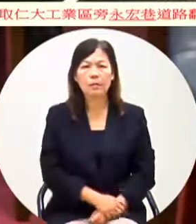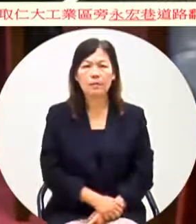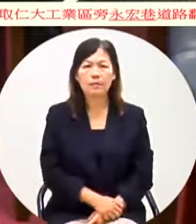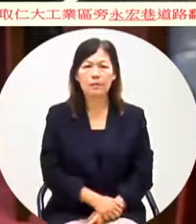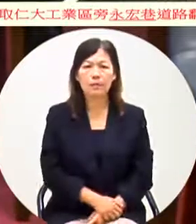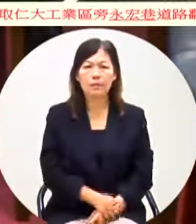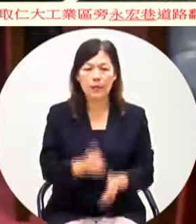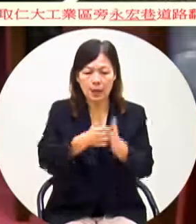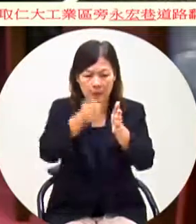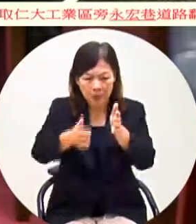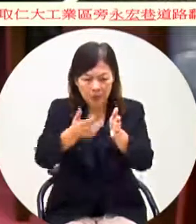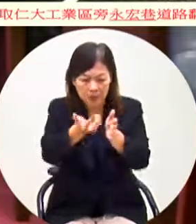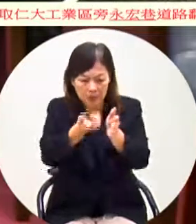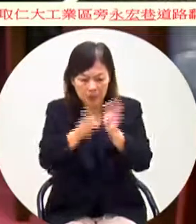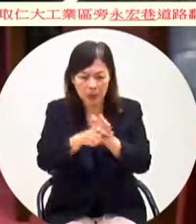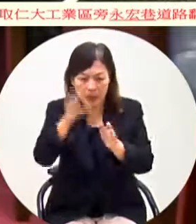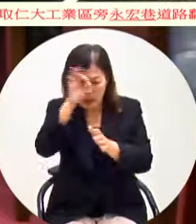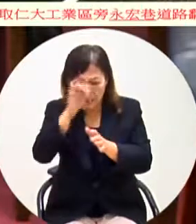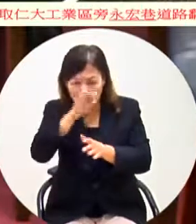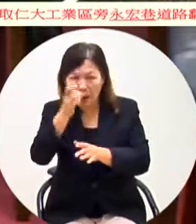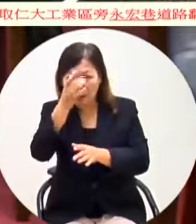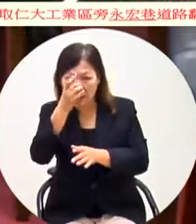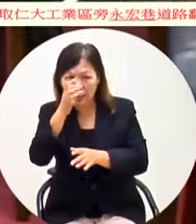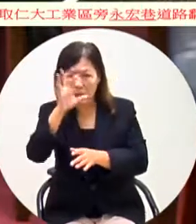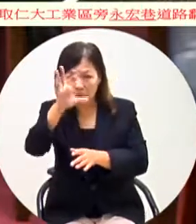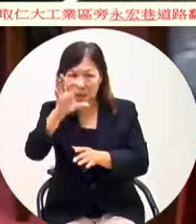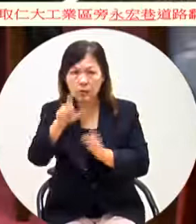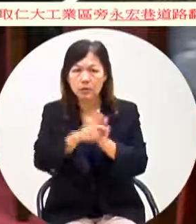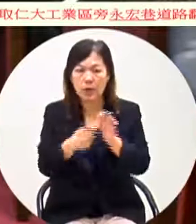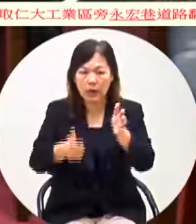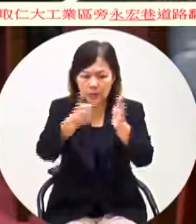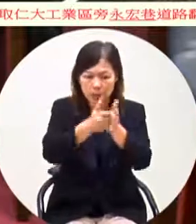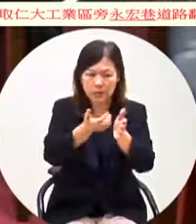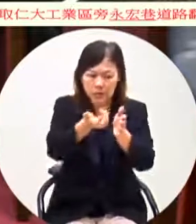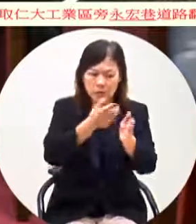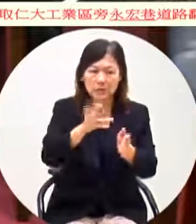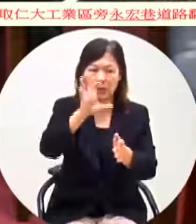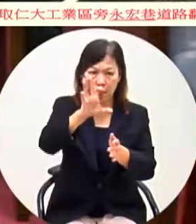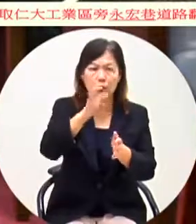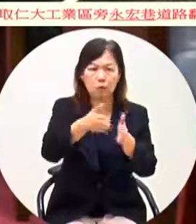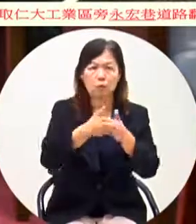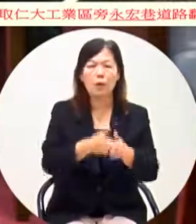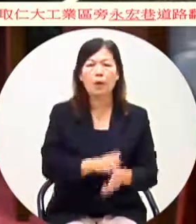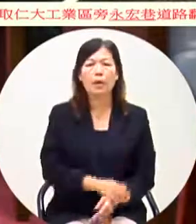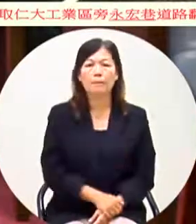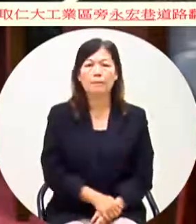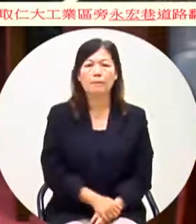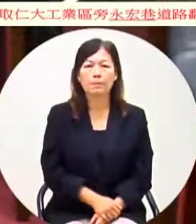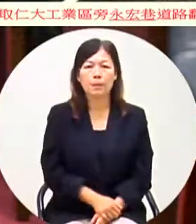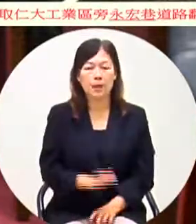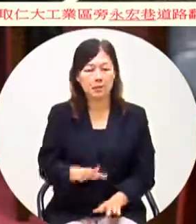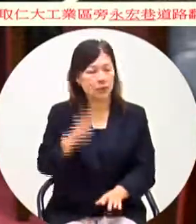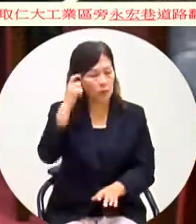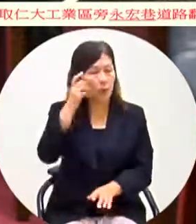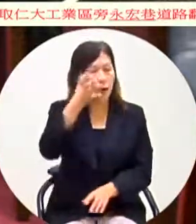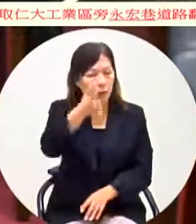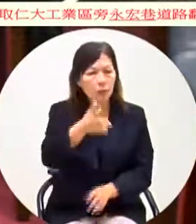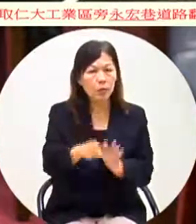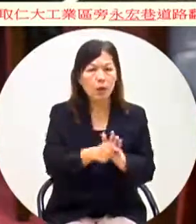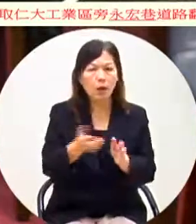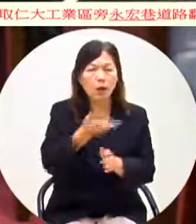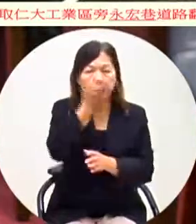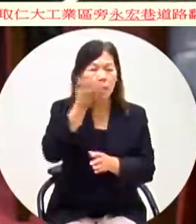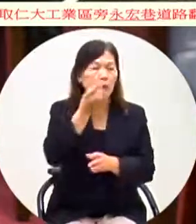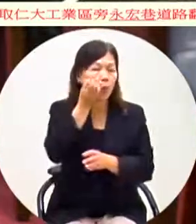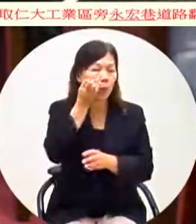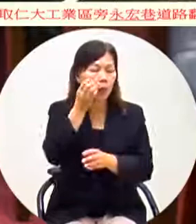厕所，上车之前也要上厕所。所以呢，本席现在请教一下我们观光局的曾局长，这个案子